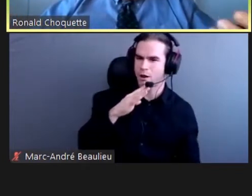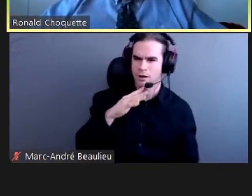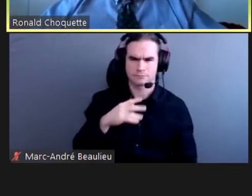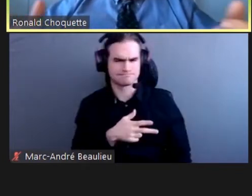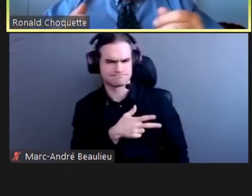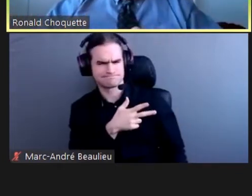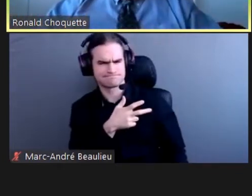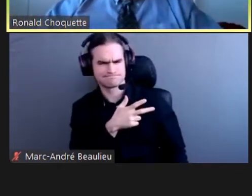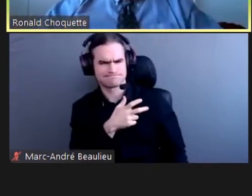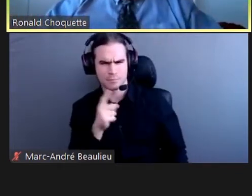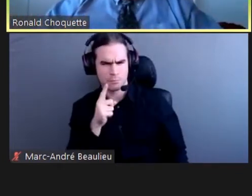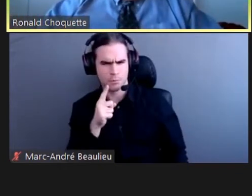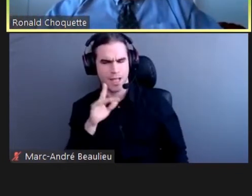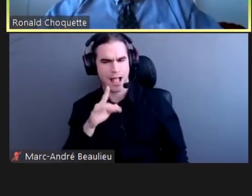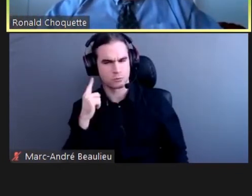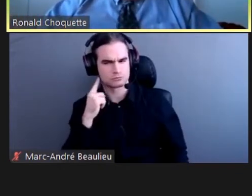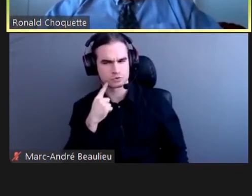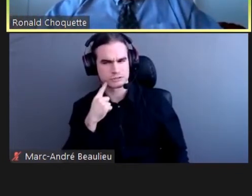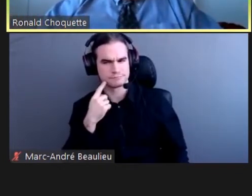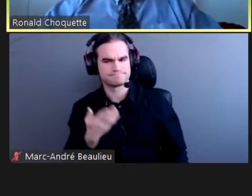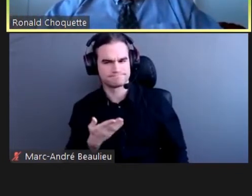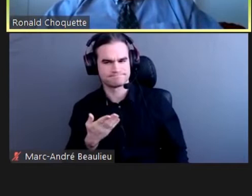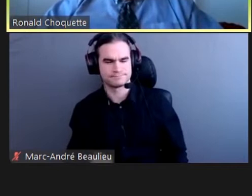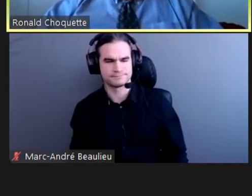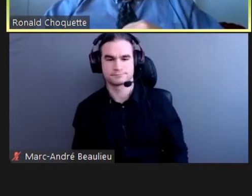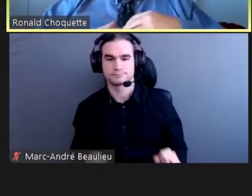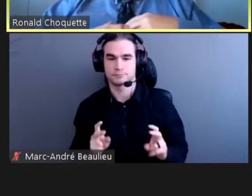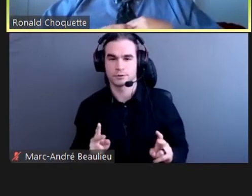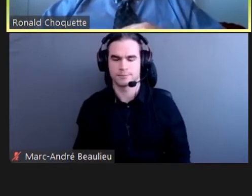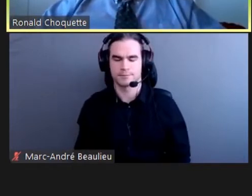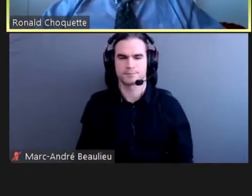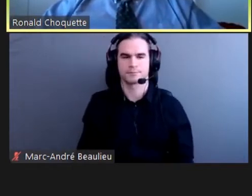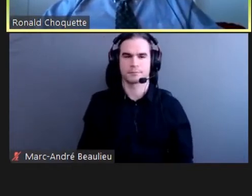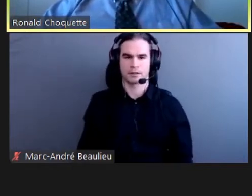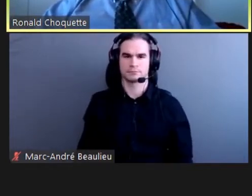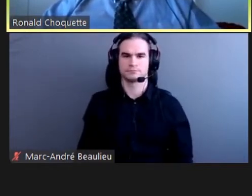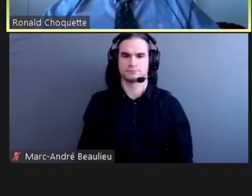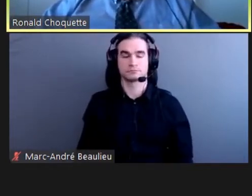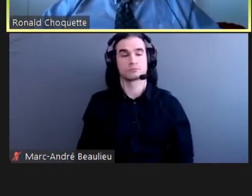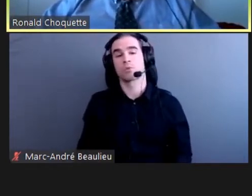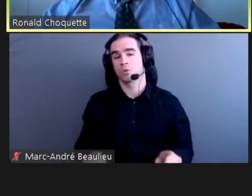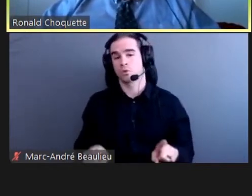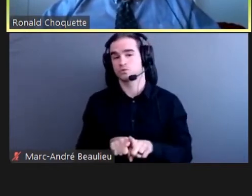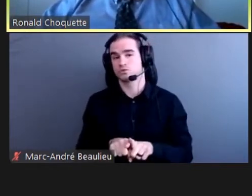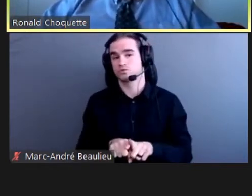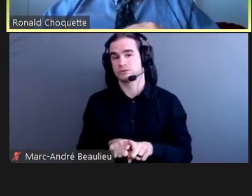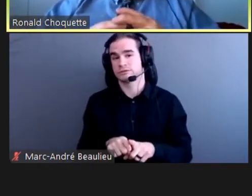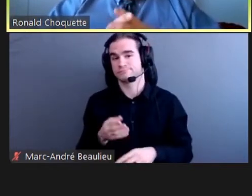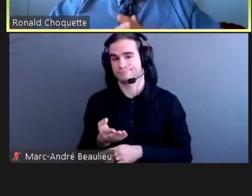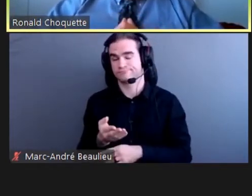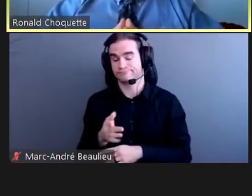inaudibles dû à la présence de la surdité. OK? Une autre chose qui est engendrée par un